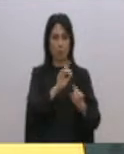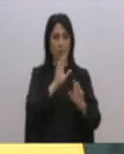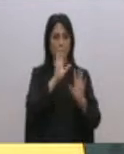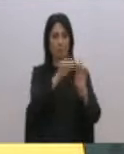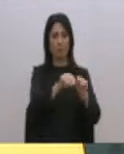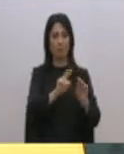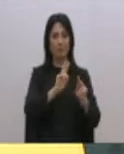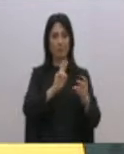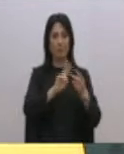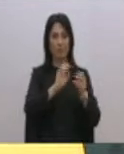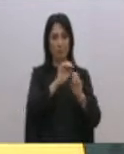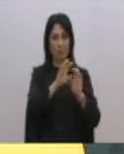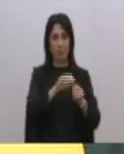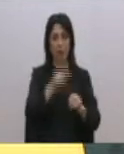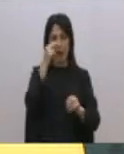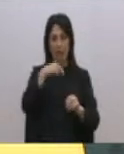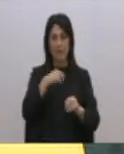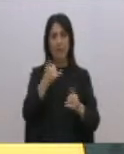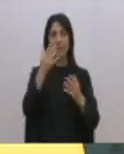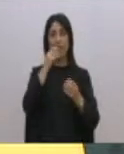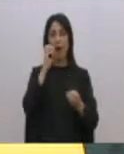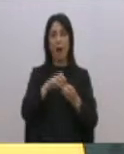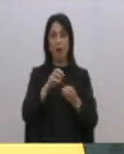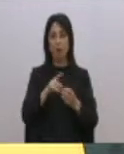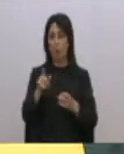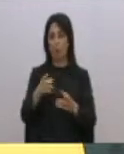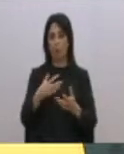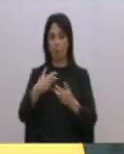ასეც არის. თქვენ როგორც